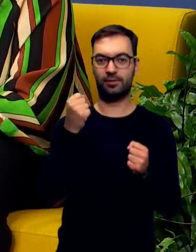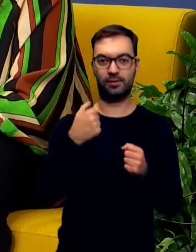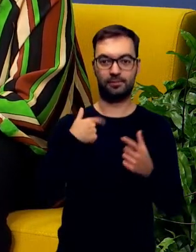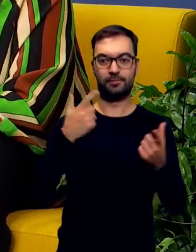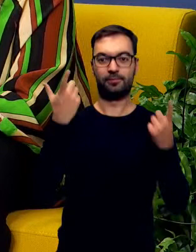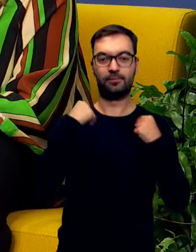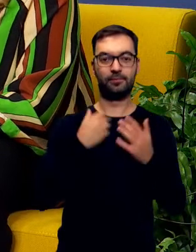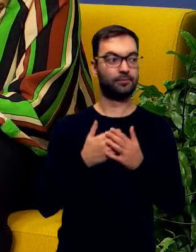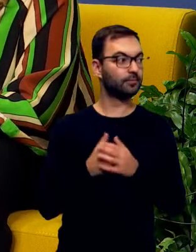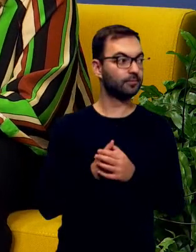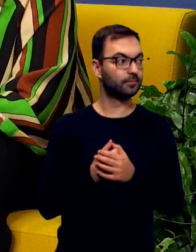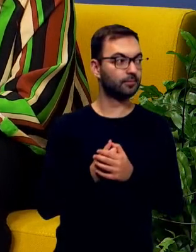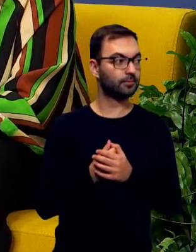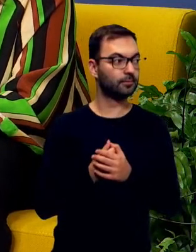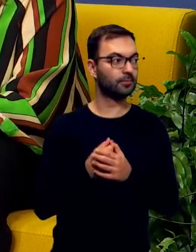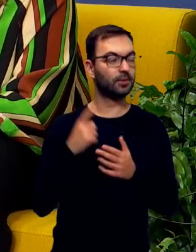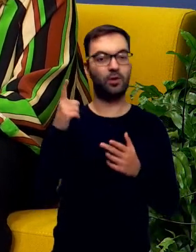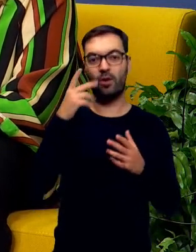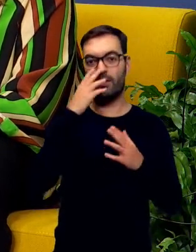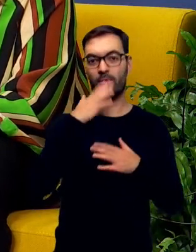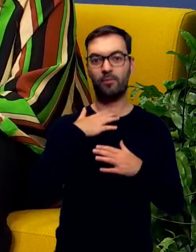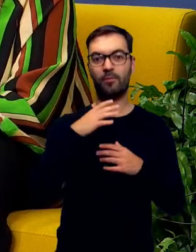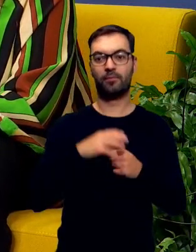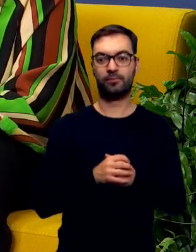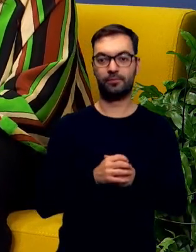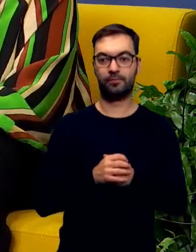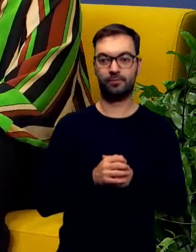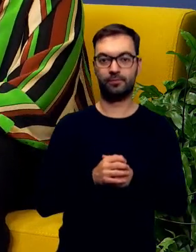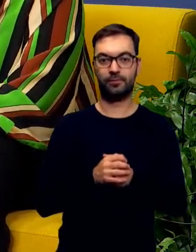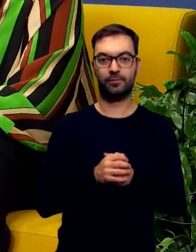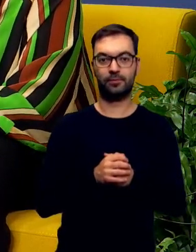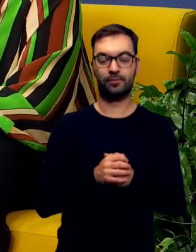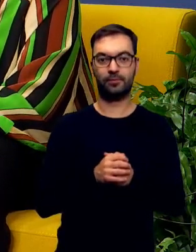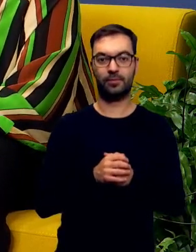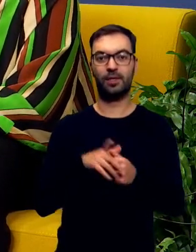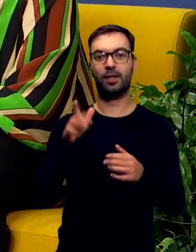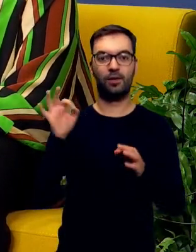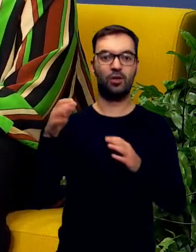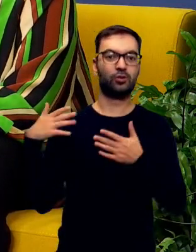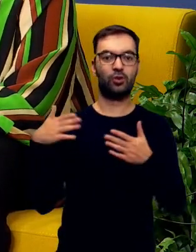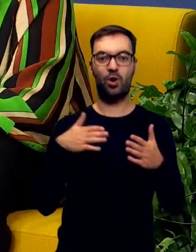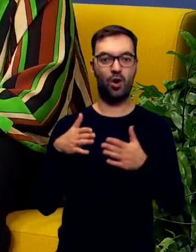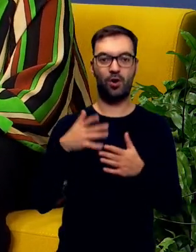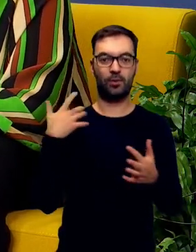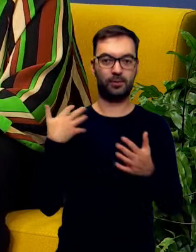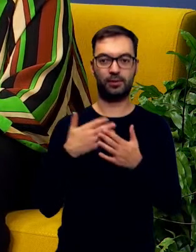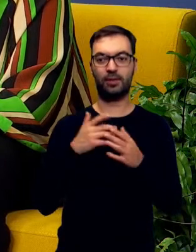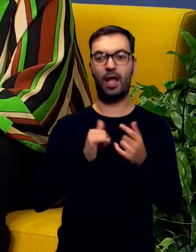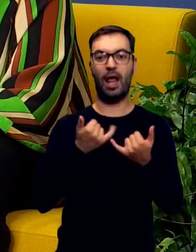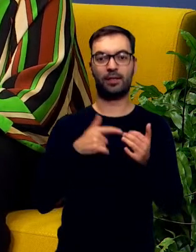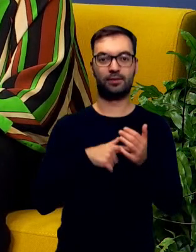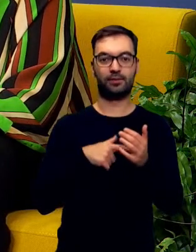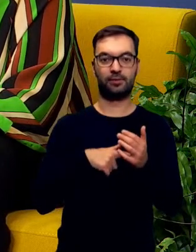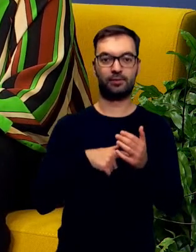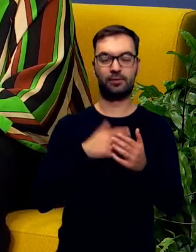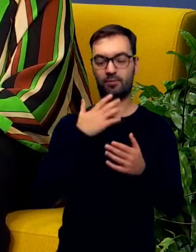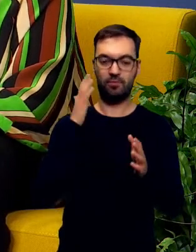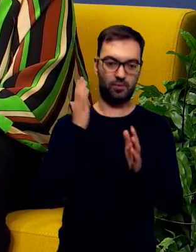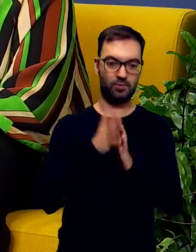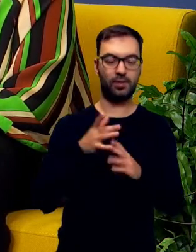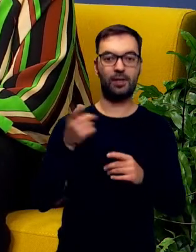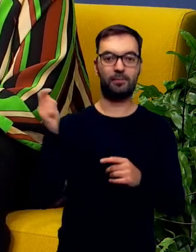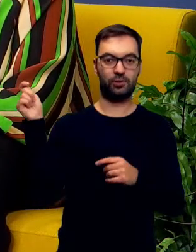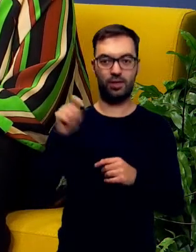mnie zaskoczyła, ponieważ też ona pokazała, pani Urszula, jaką drogę przeszła od tego momentu, kiedy mówi